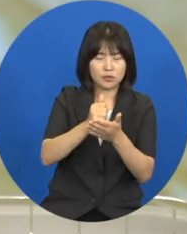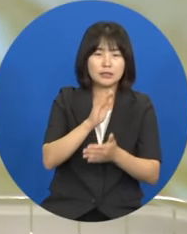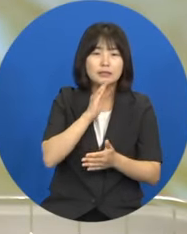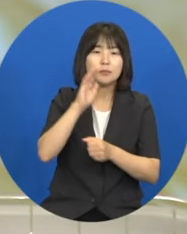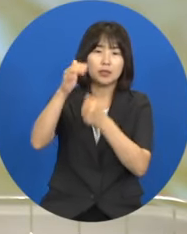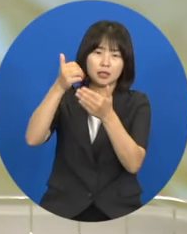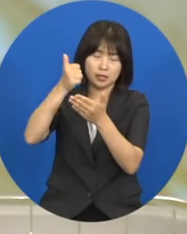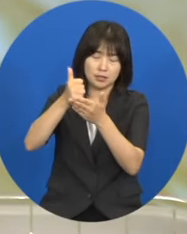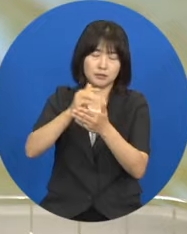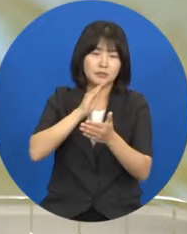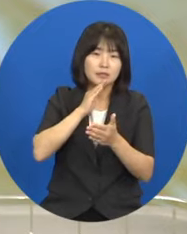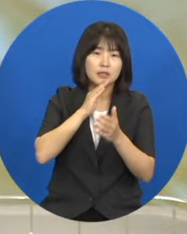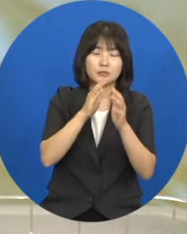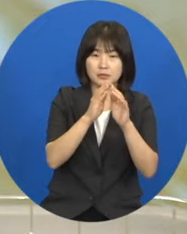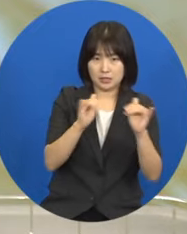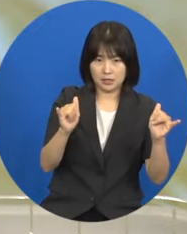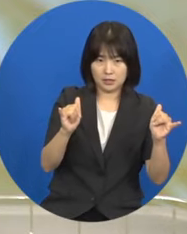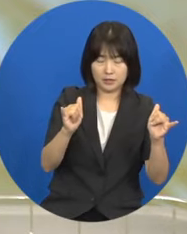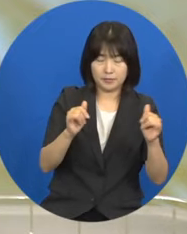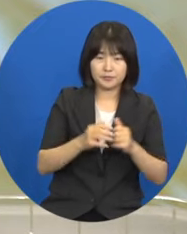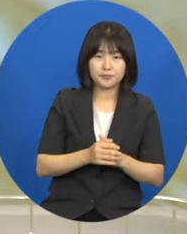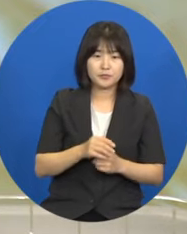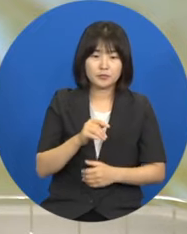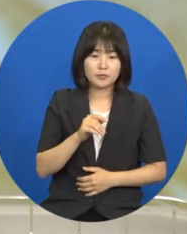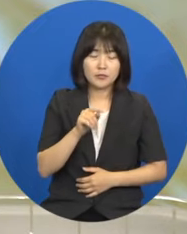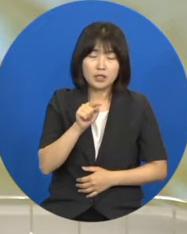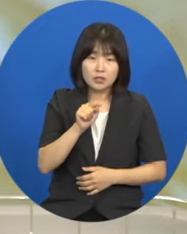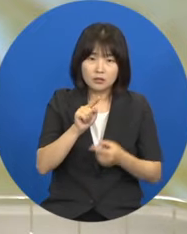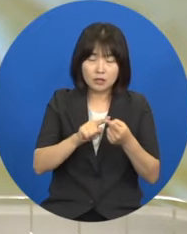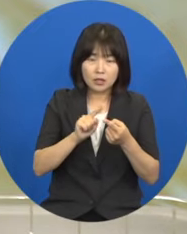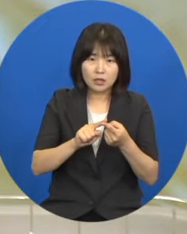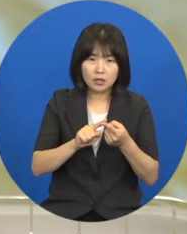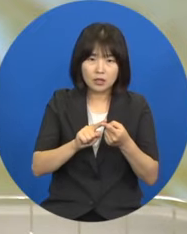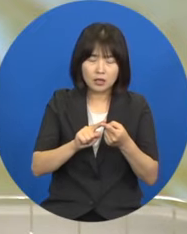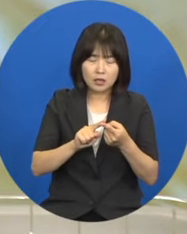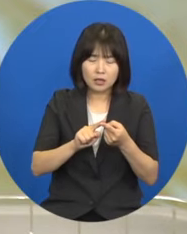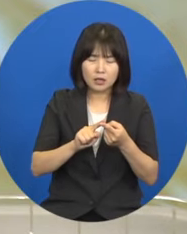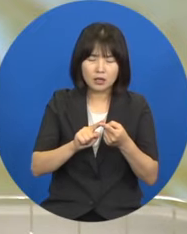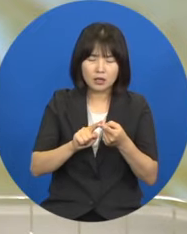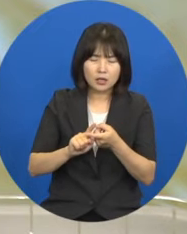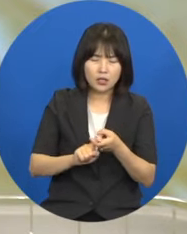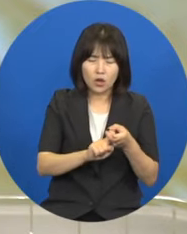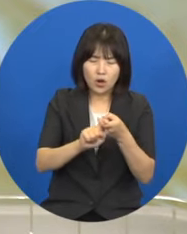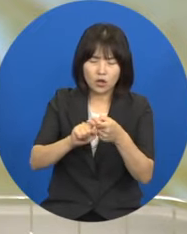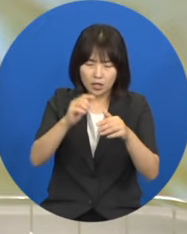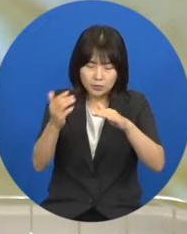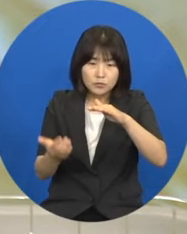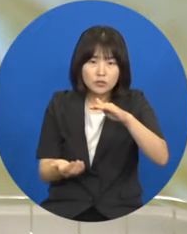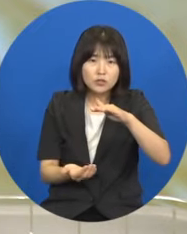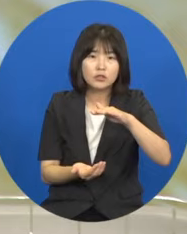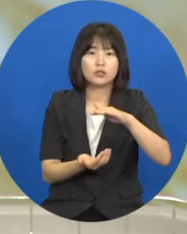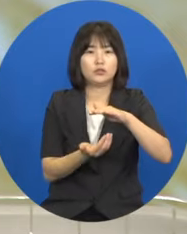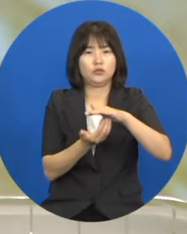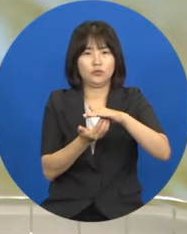두 본성이 나뉘거나 변형되거나 분리됨 없이 연합을 이룬, 하나를 이룬